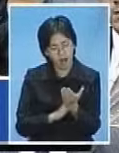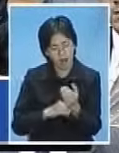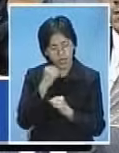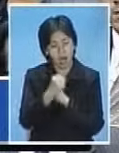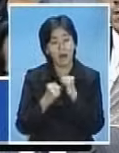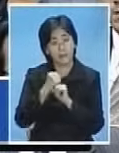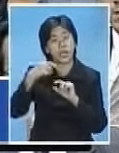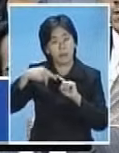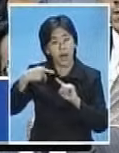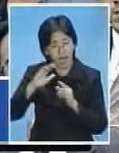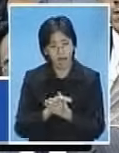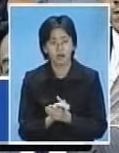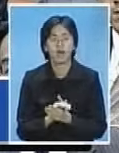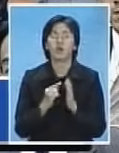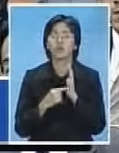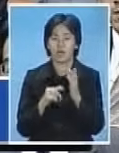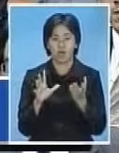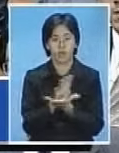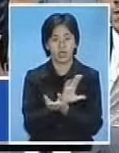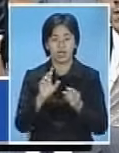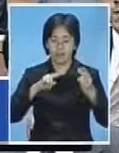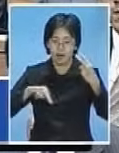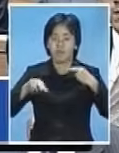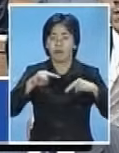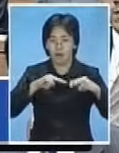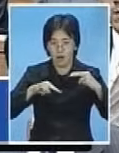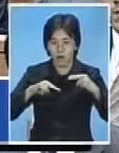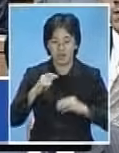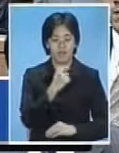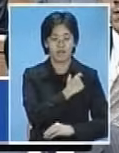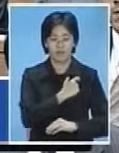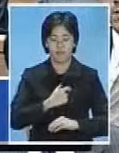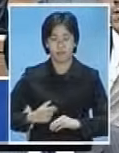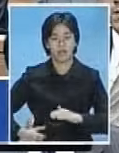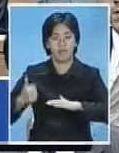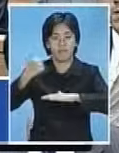เช่นวัฒนธรรมการปกครองที่มีพระสัตว์ทรงเป็นประมุ